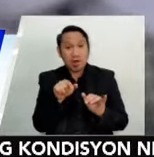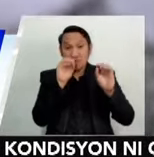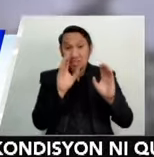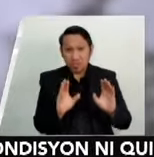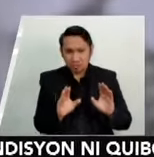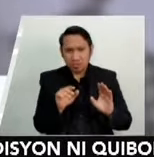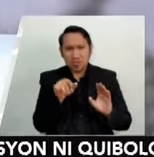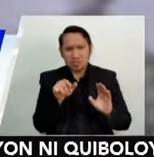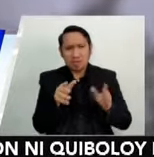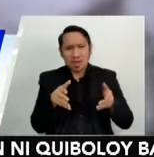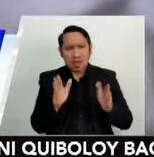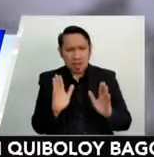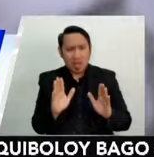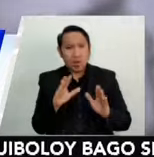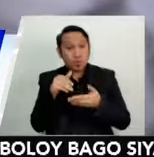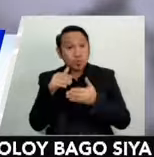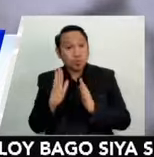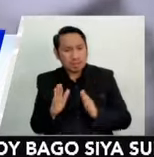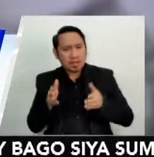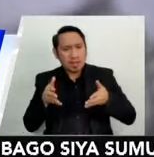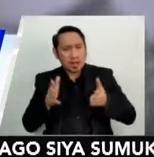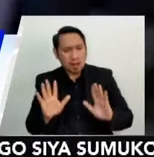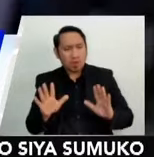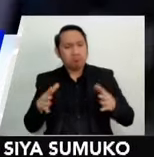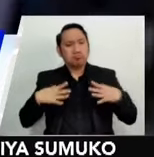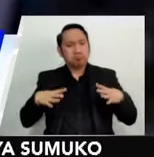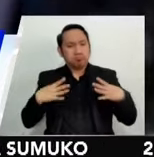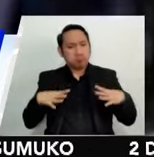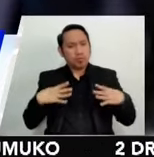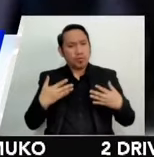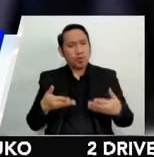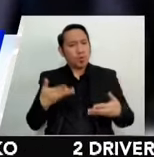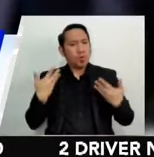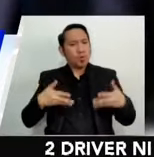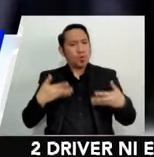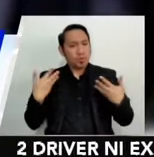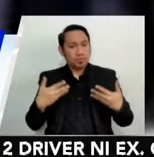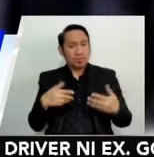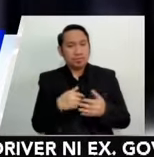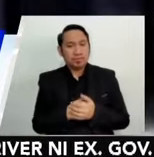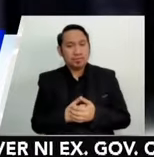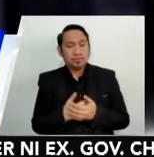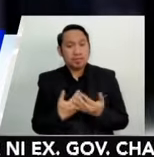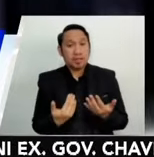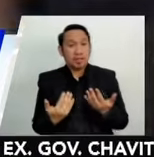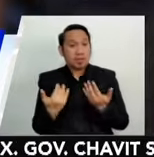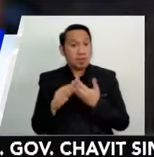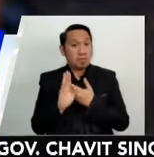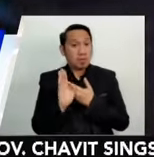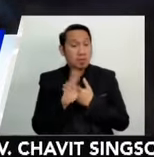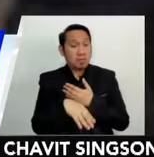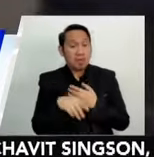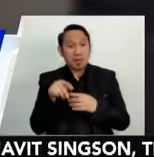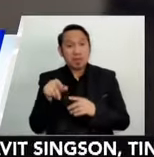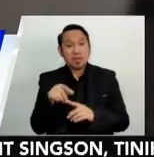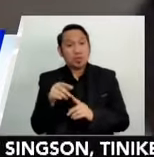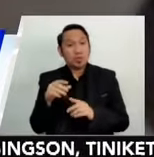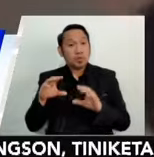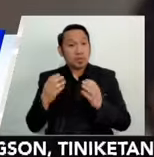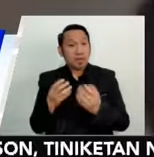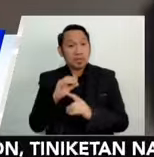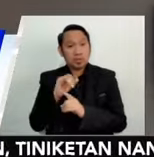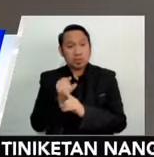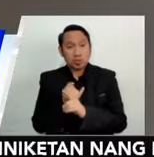ngayong tag-init. Sa gitna naman ng mga panawagang pabilisin ang pagbabalik ng simula ng klase sa Hunyo, giit ni Duterte na hindi